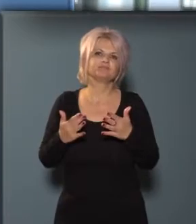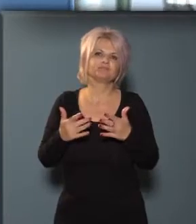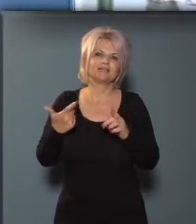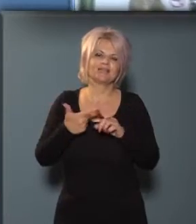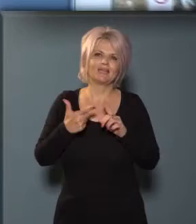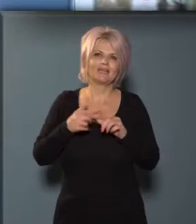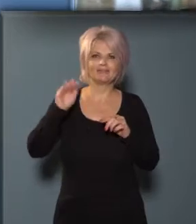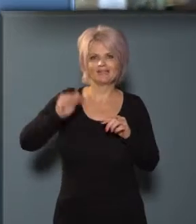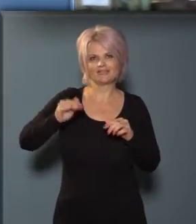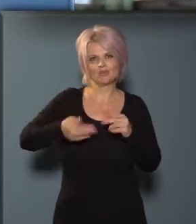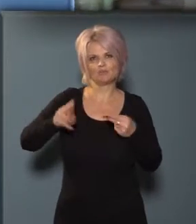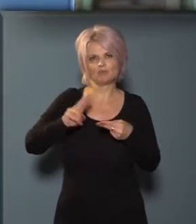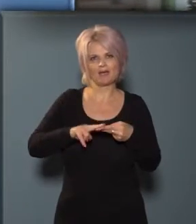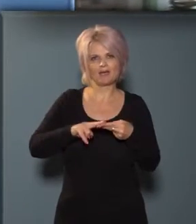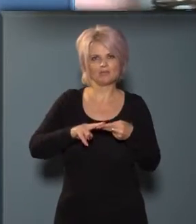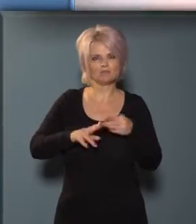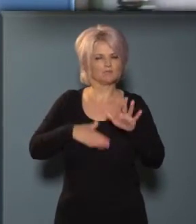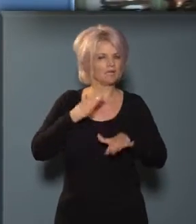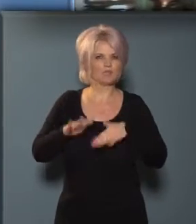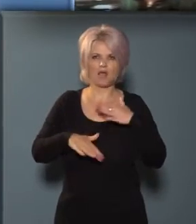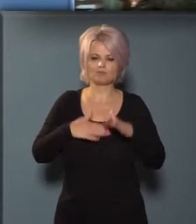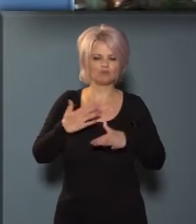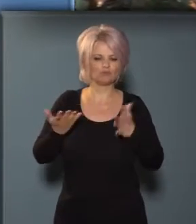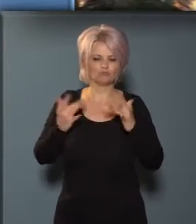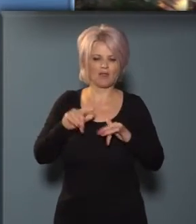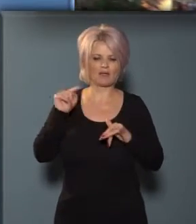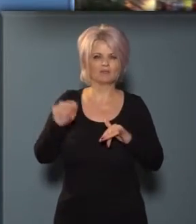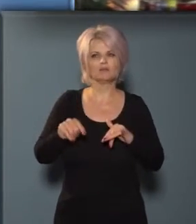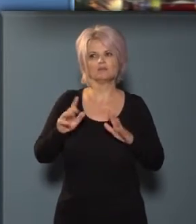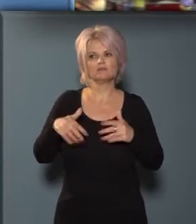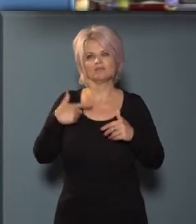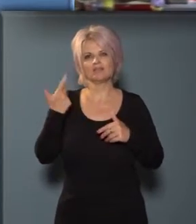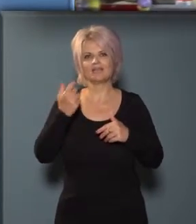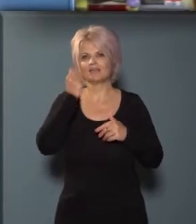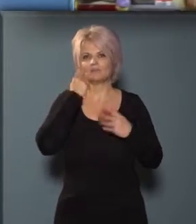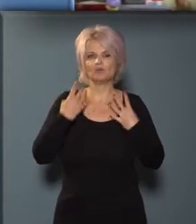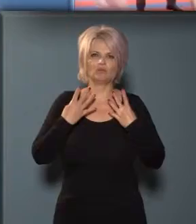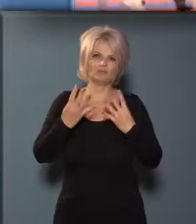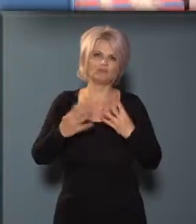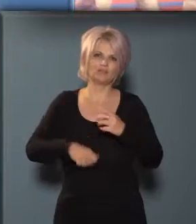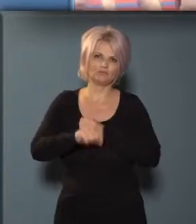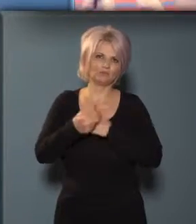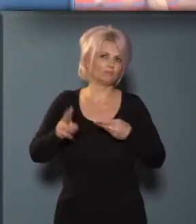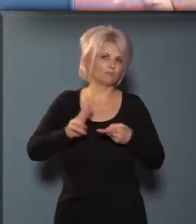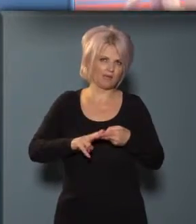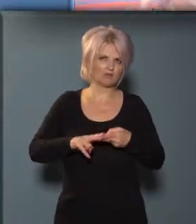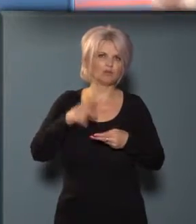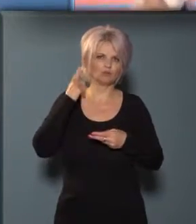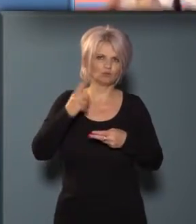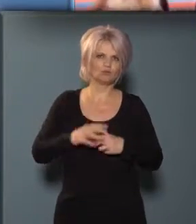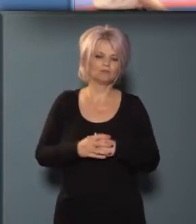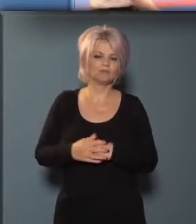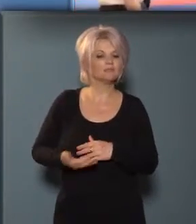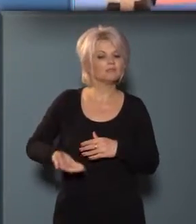két kézilabdapálya kényelmesen el tudna férni, vagy két műfüves focipálya el tudna férni rajta. Ami most